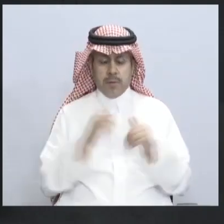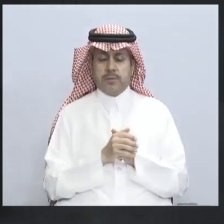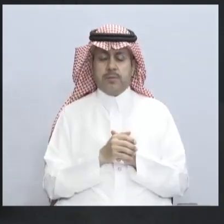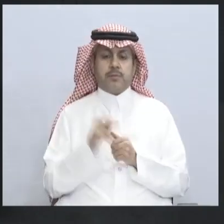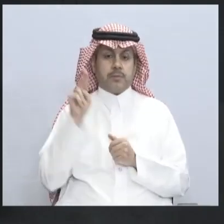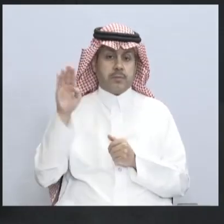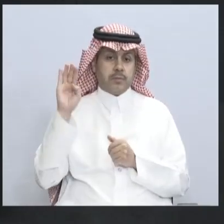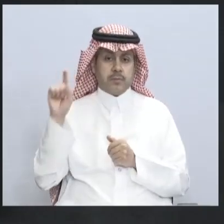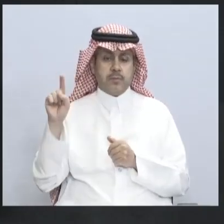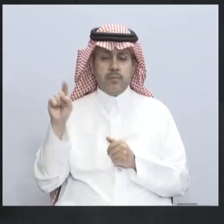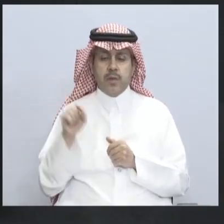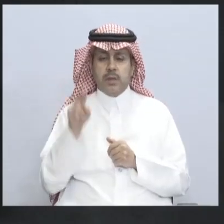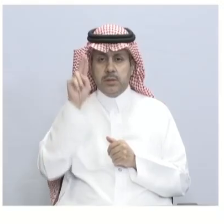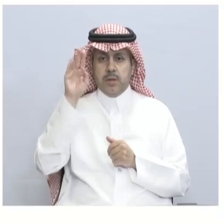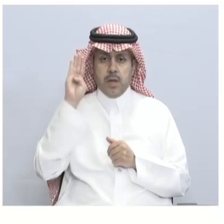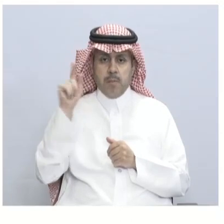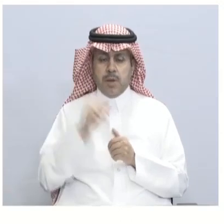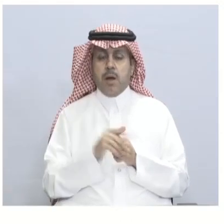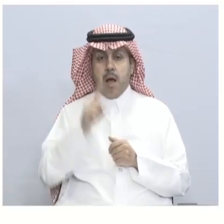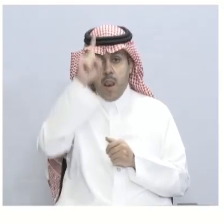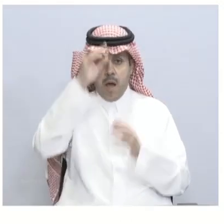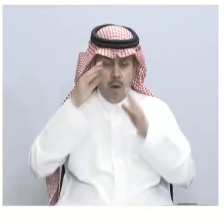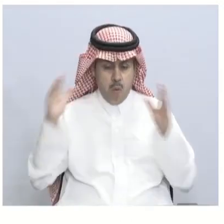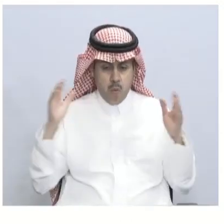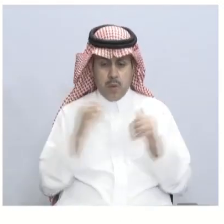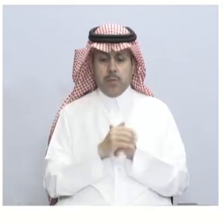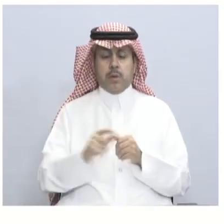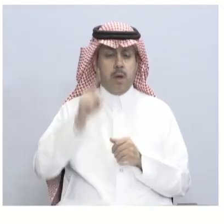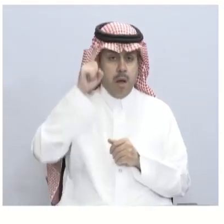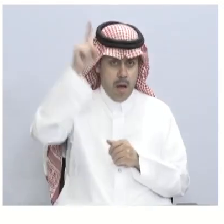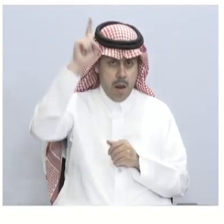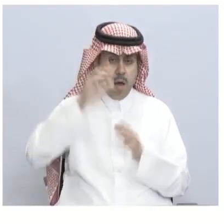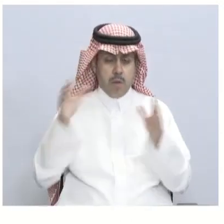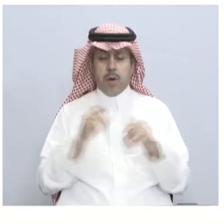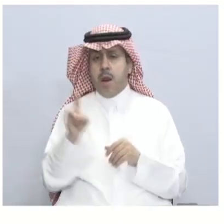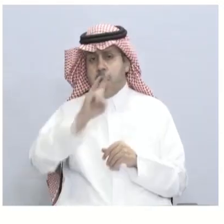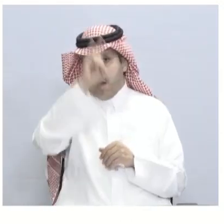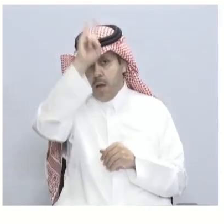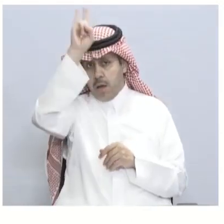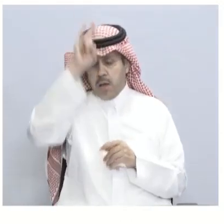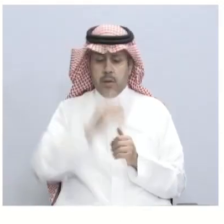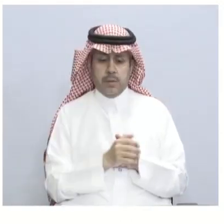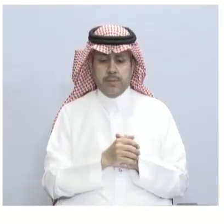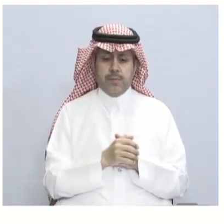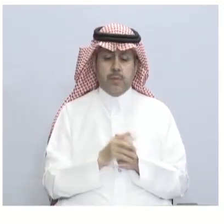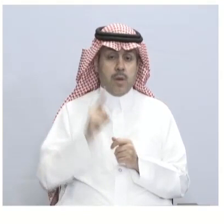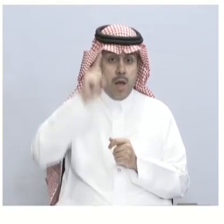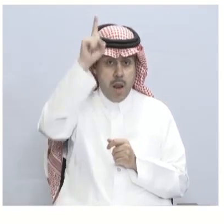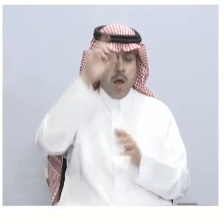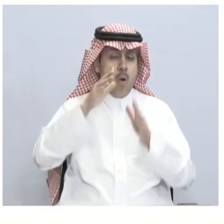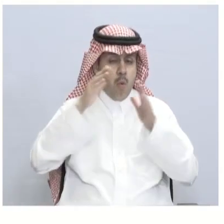فمن ذلكم الله اكبر الله اكبر لا اله الا الله